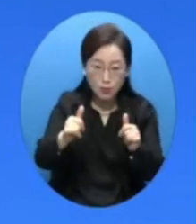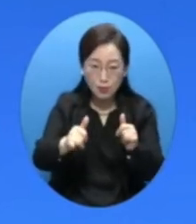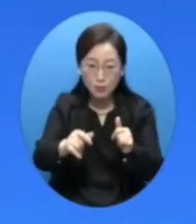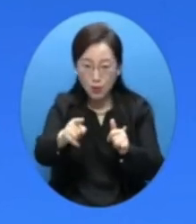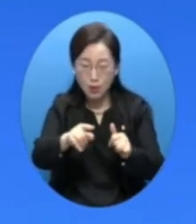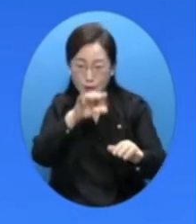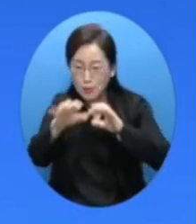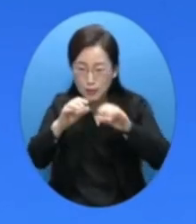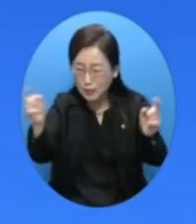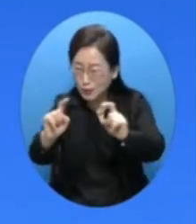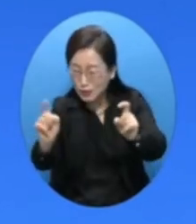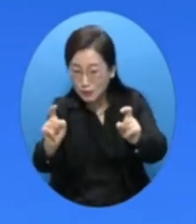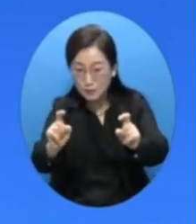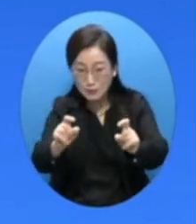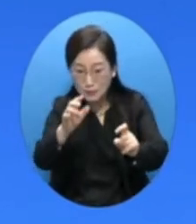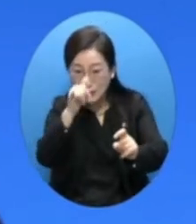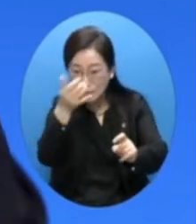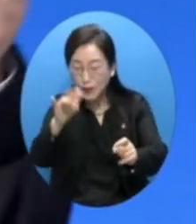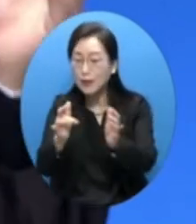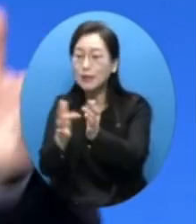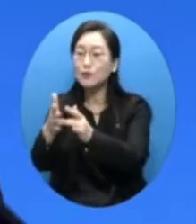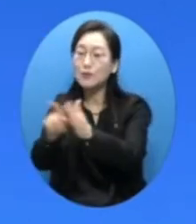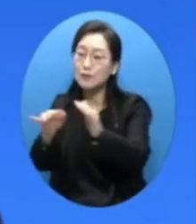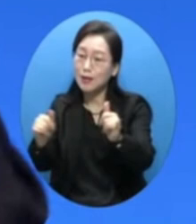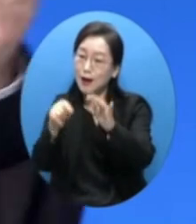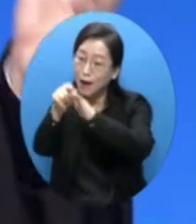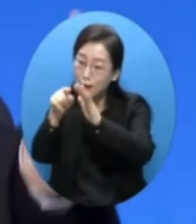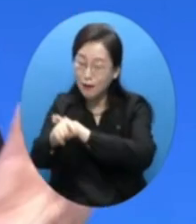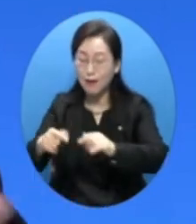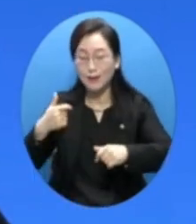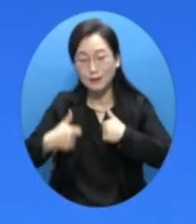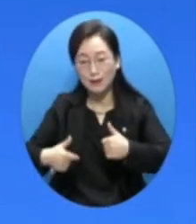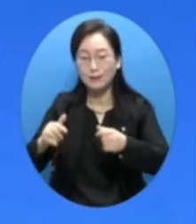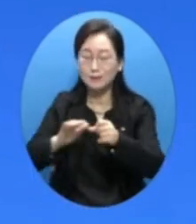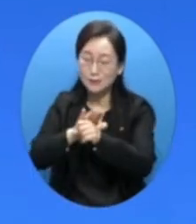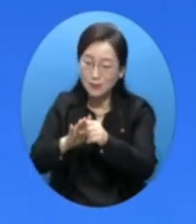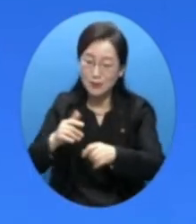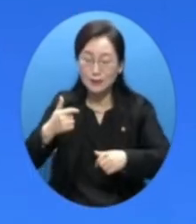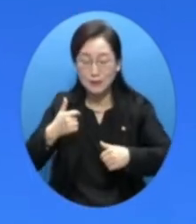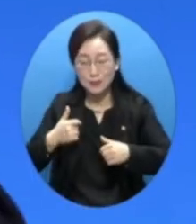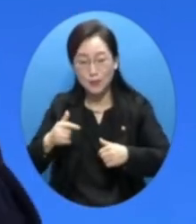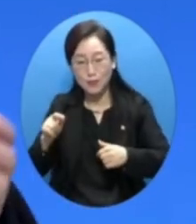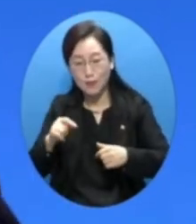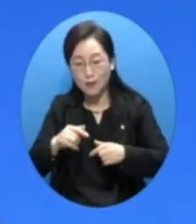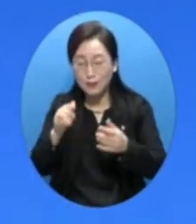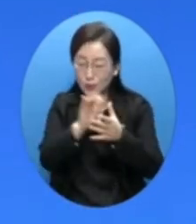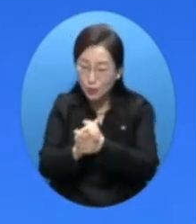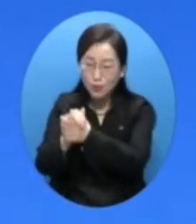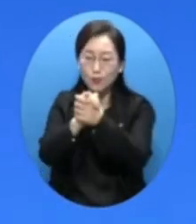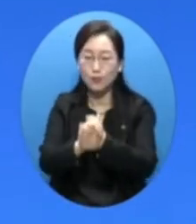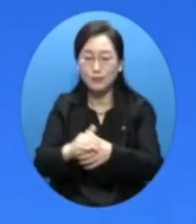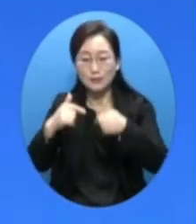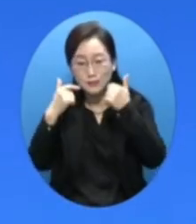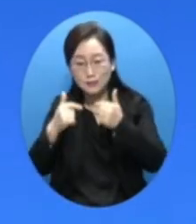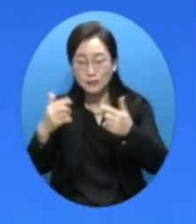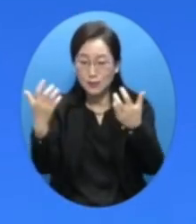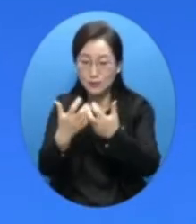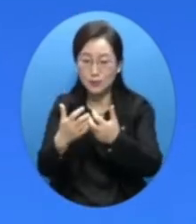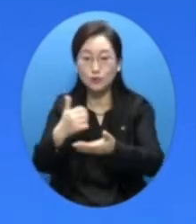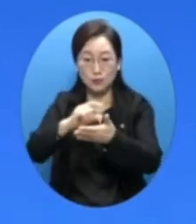생겨나지만 우리의 믿는 사람이 가는 것에는 사랑이 넘쳐나고 기쁨이 넘쳐나고 화해와 화목이 넘쳐나는 그런 은혜가 있기를